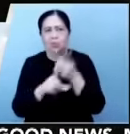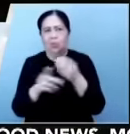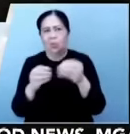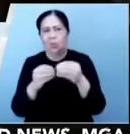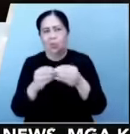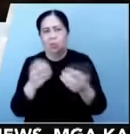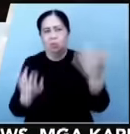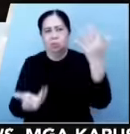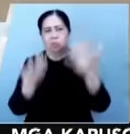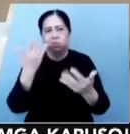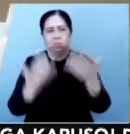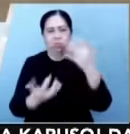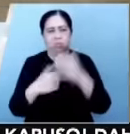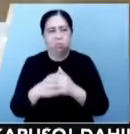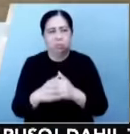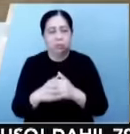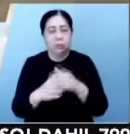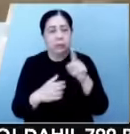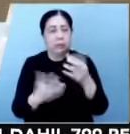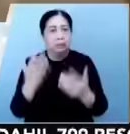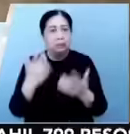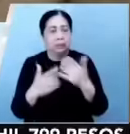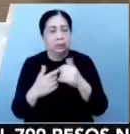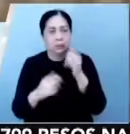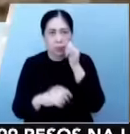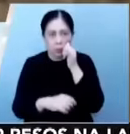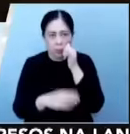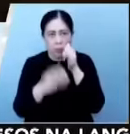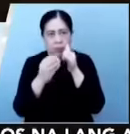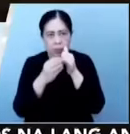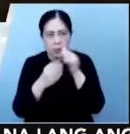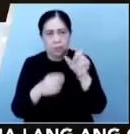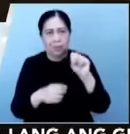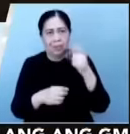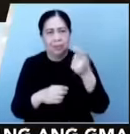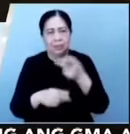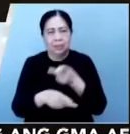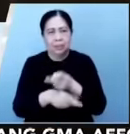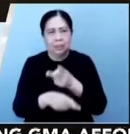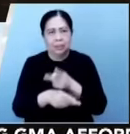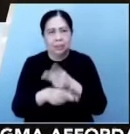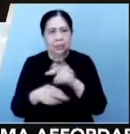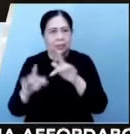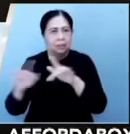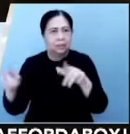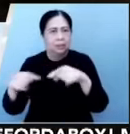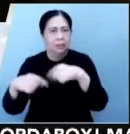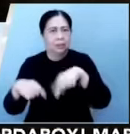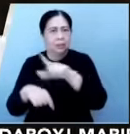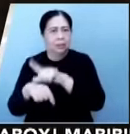Ang pagsiklab ng sunog, nakuhanan ng security guard na nagbabantay sa isang bakanting lote doon.